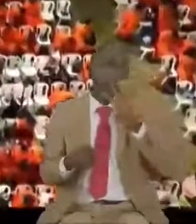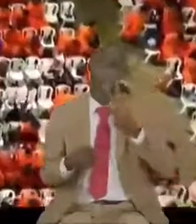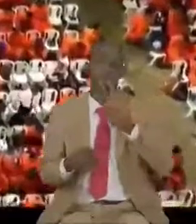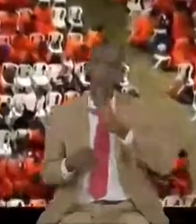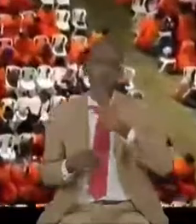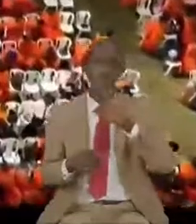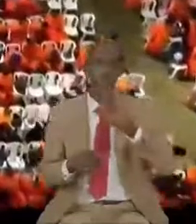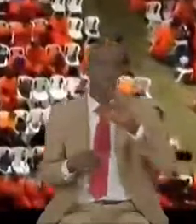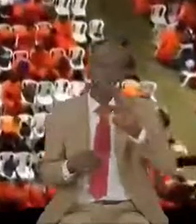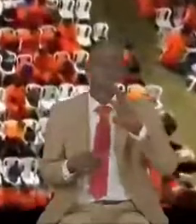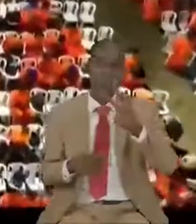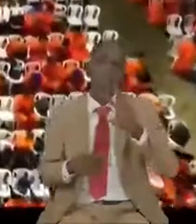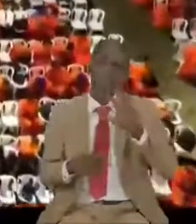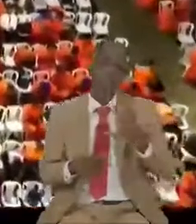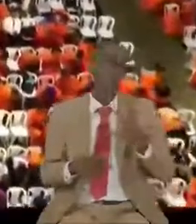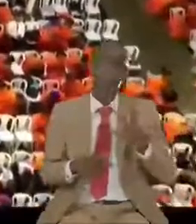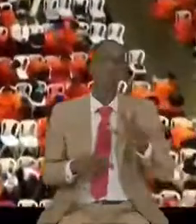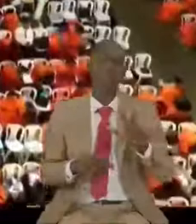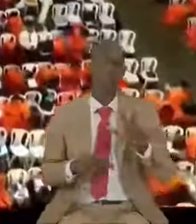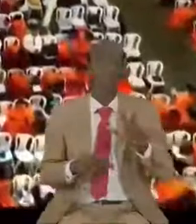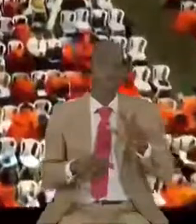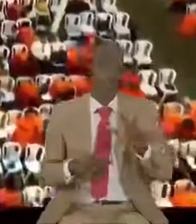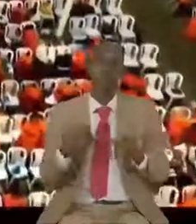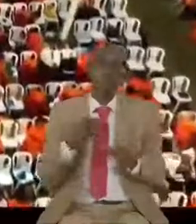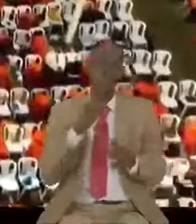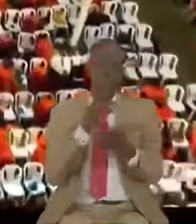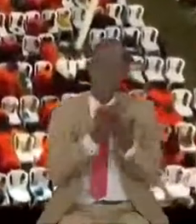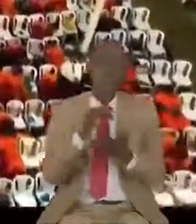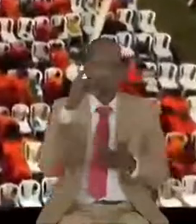toutes les informations sur vous.